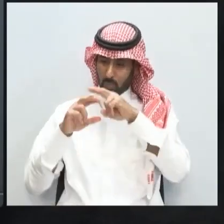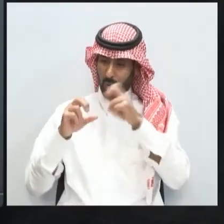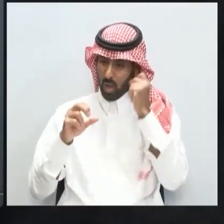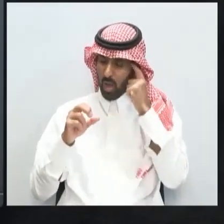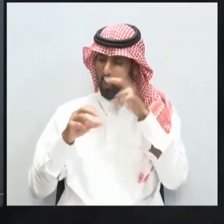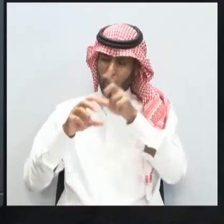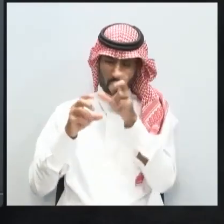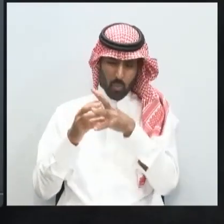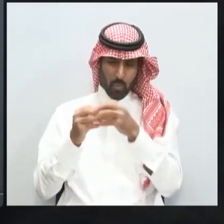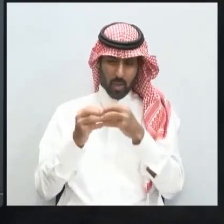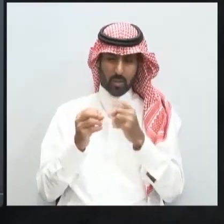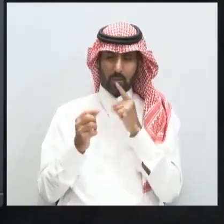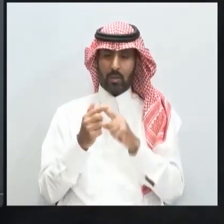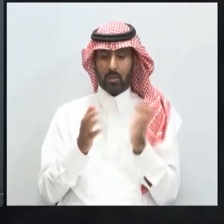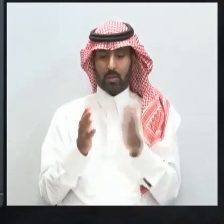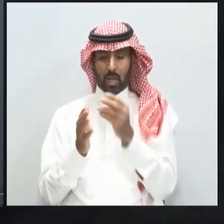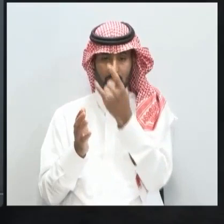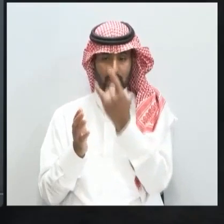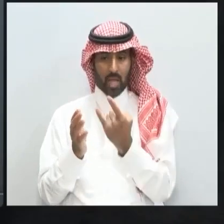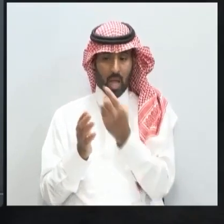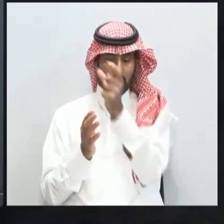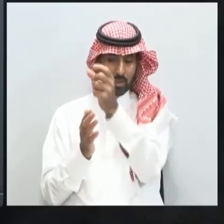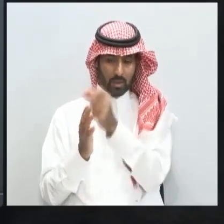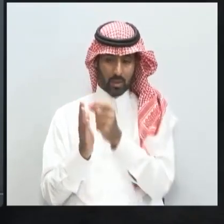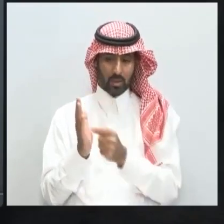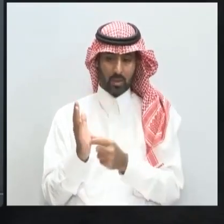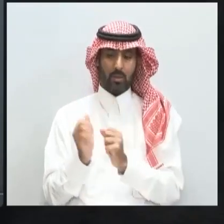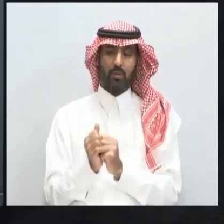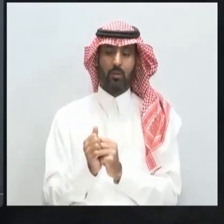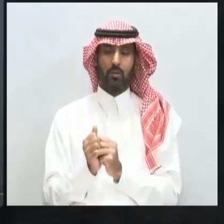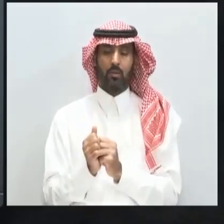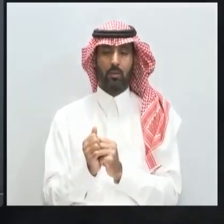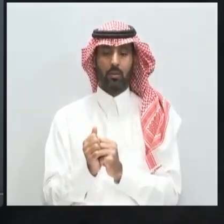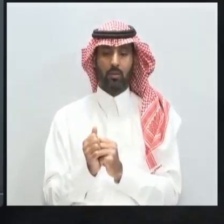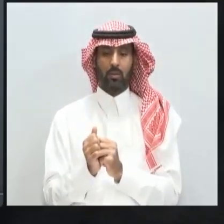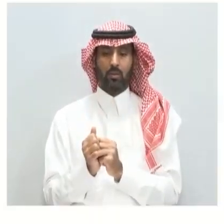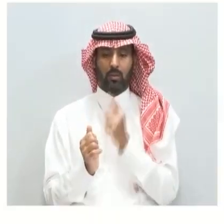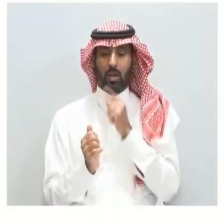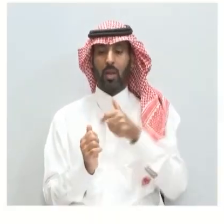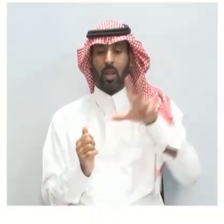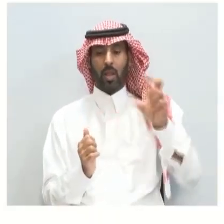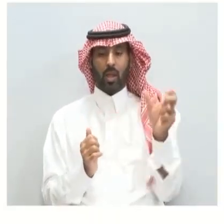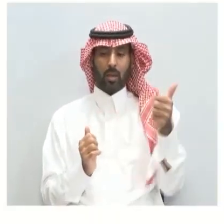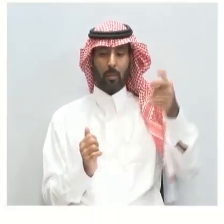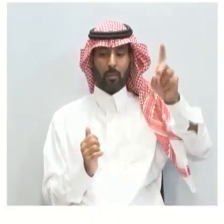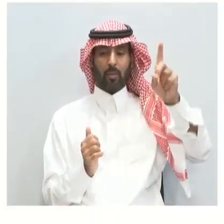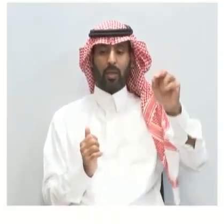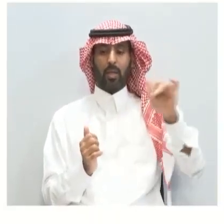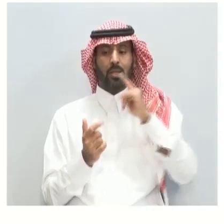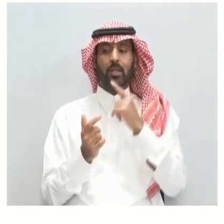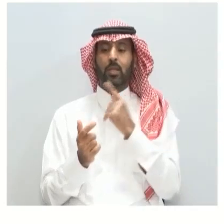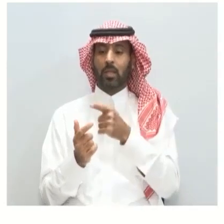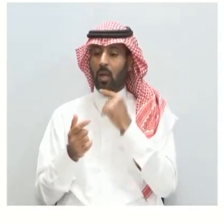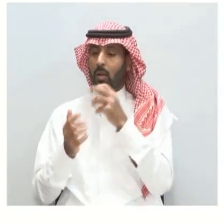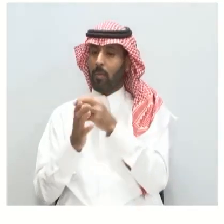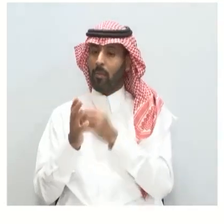معانيه لا بد ان اتي بهذه العشره لذلك يقول الناظم في هذه العلم او هذه المباد